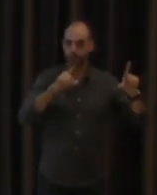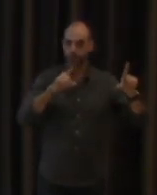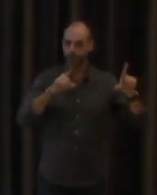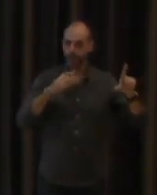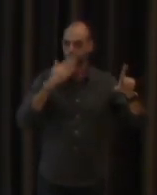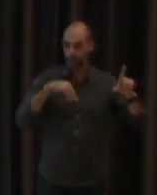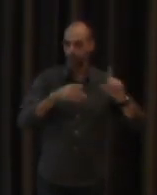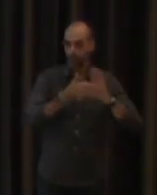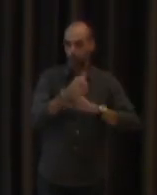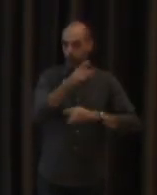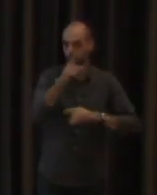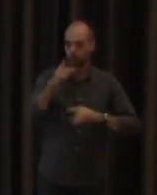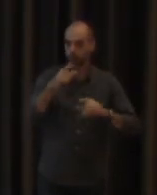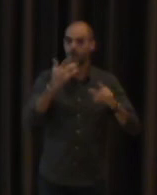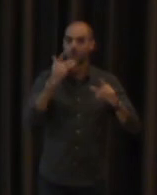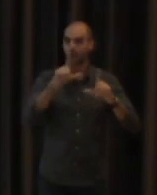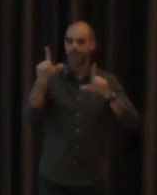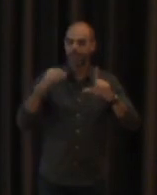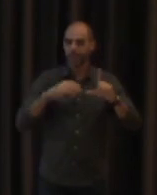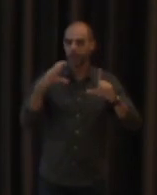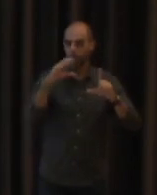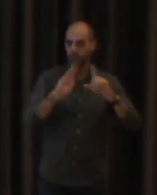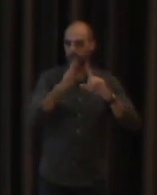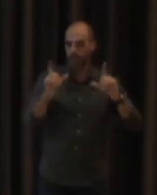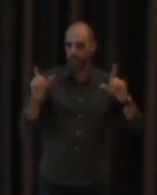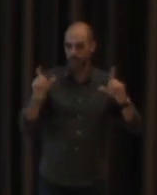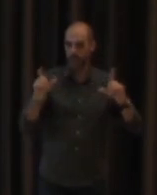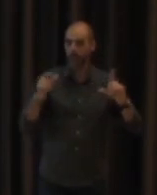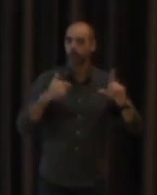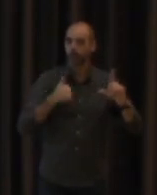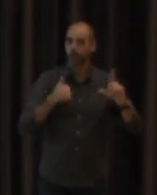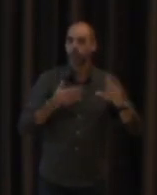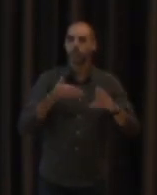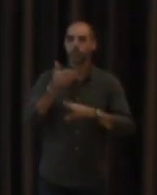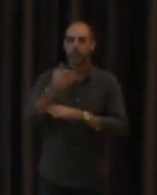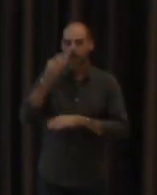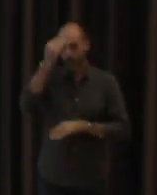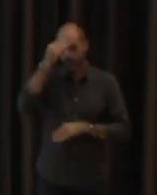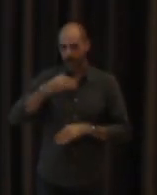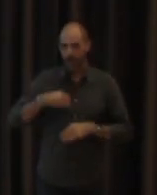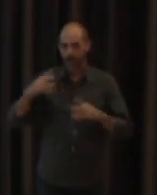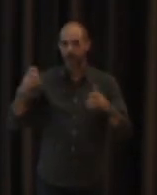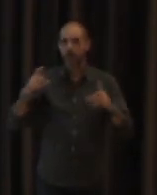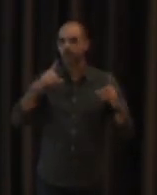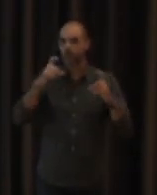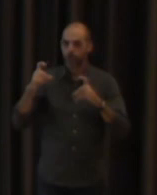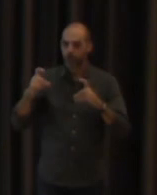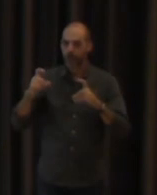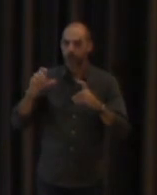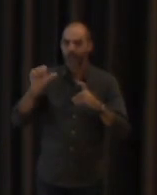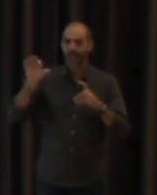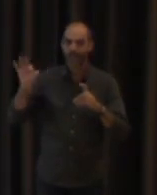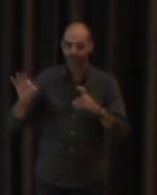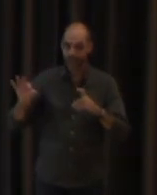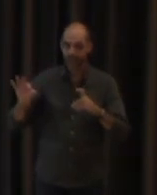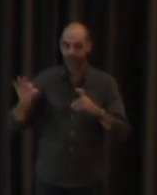aquí el pronomen. Però, al costat d'aquesta construcció tenim, vam anar a la catedral i vam fotografiar els vitralls, on el conjunt